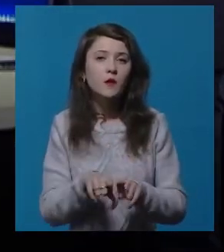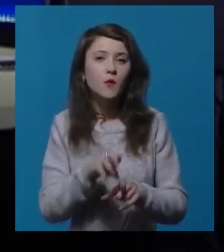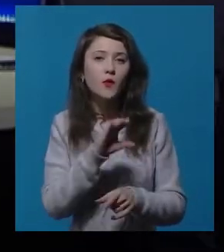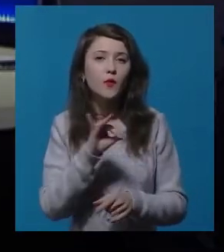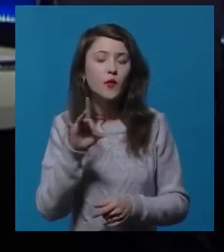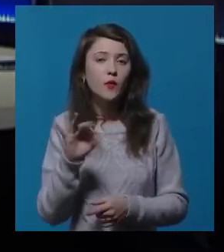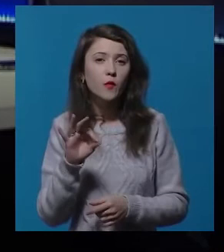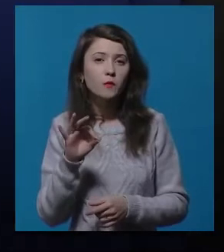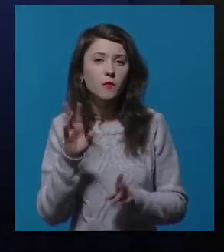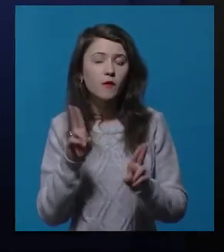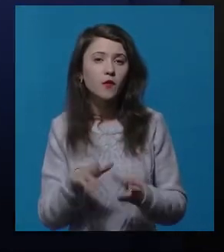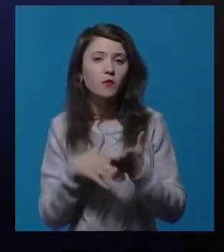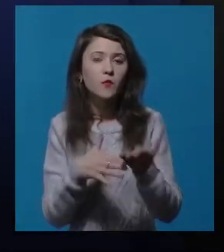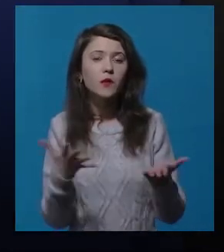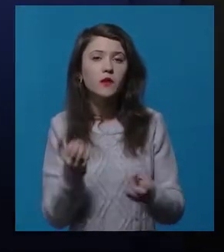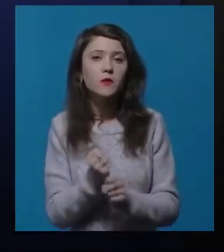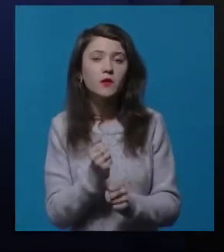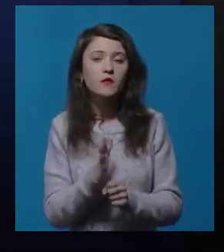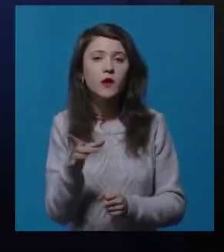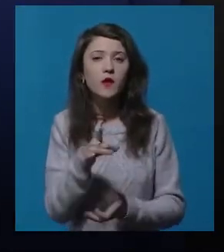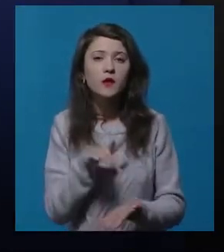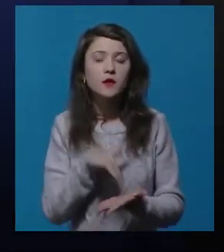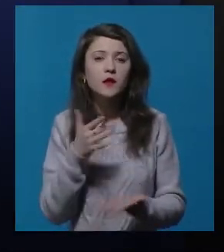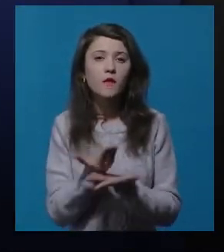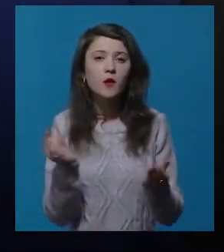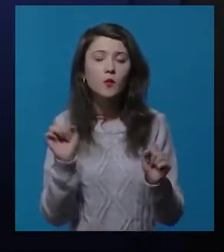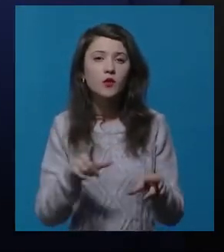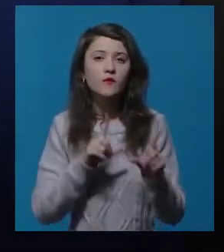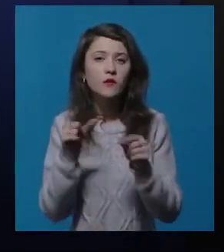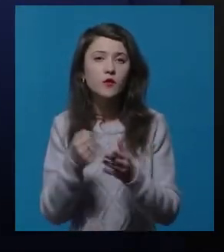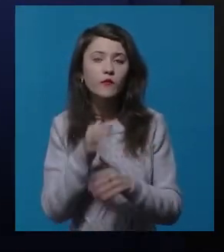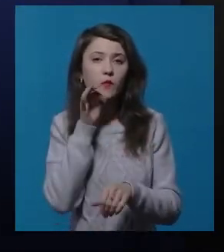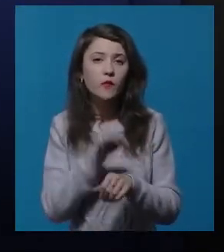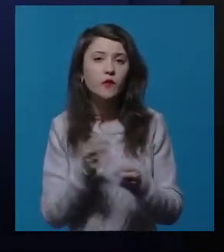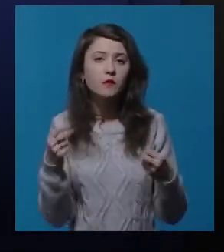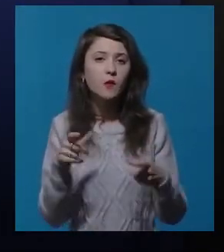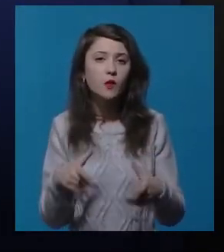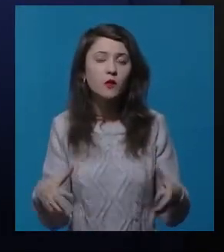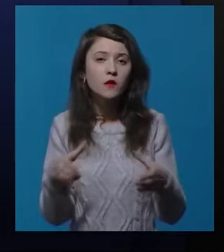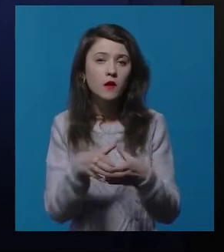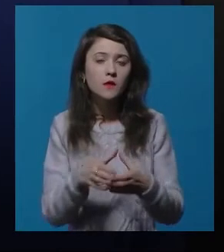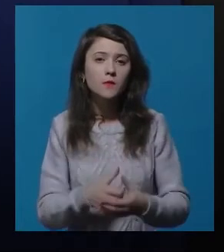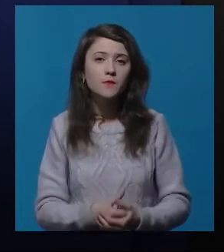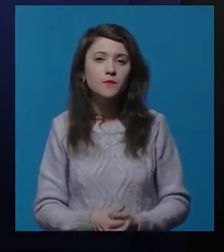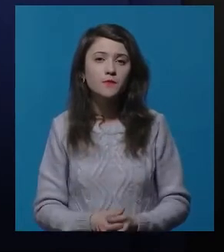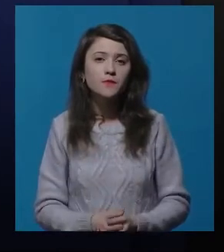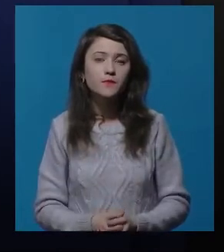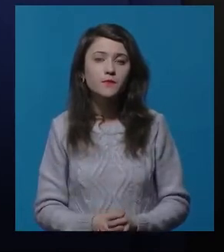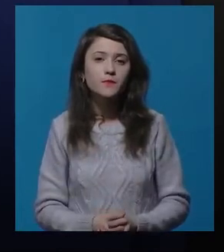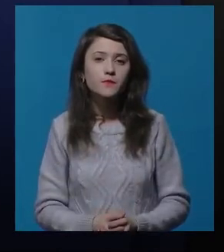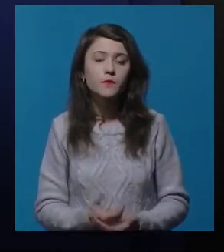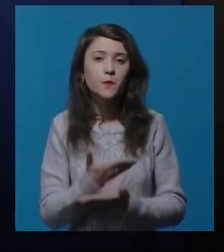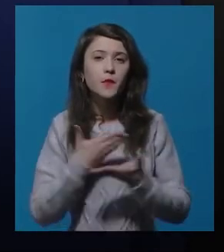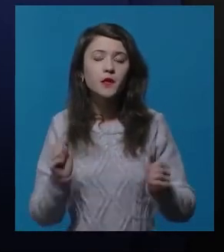допомоги, які працюють у районних центрах, вони можуть виїхати до відповідної громади. І ми